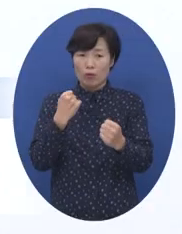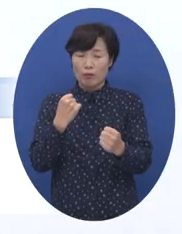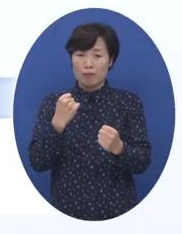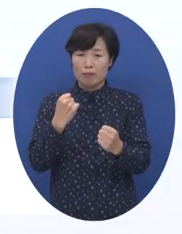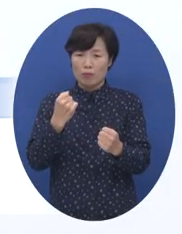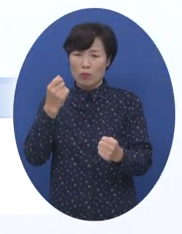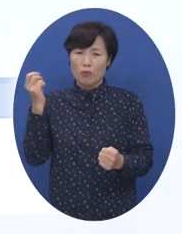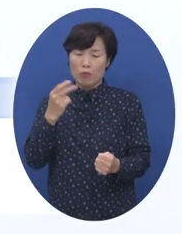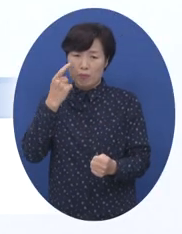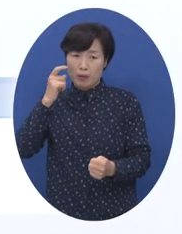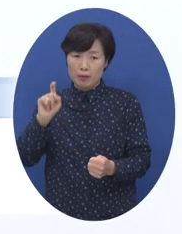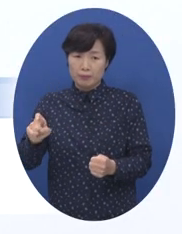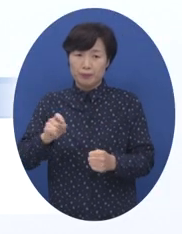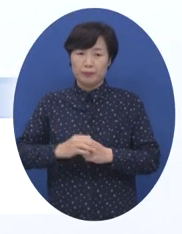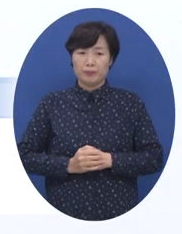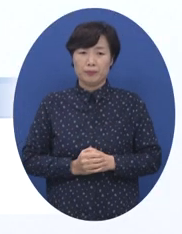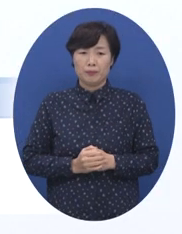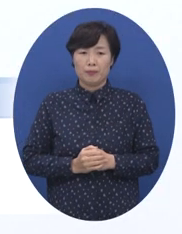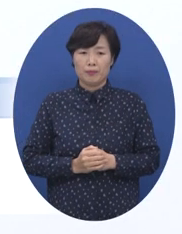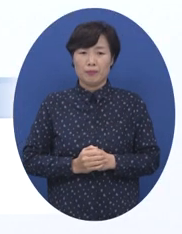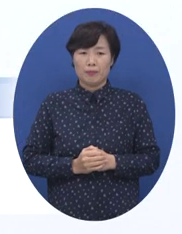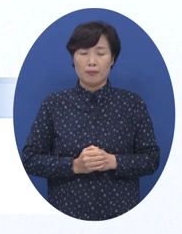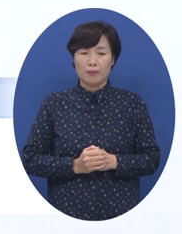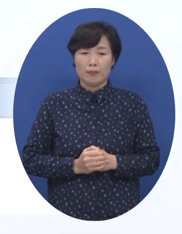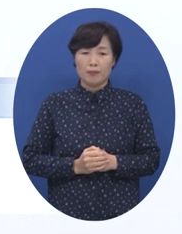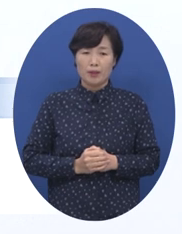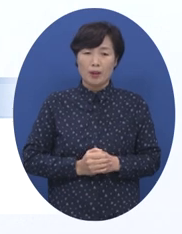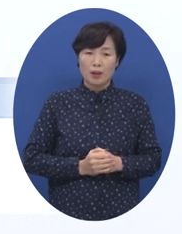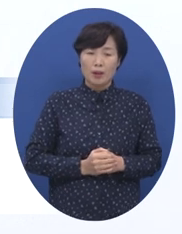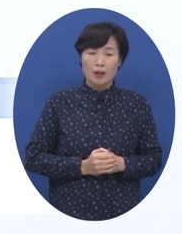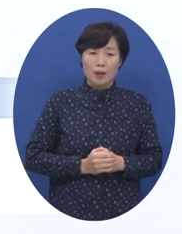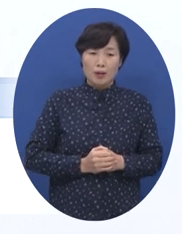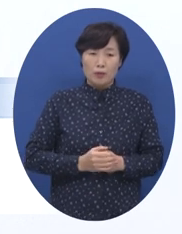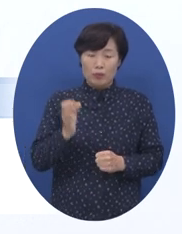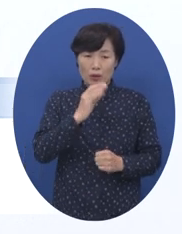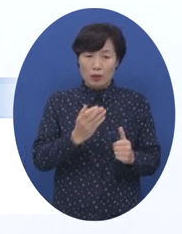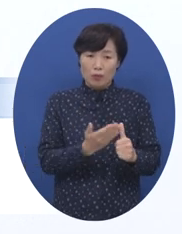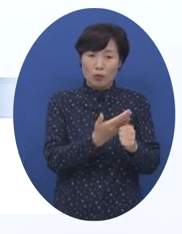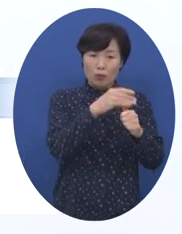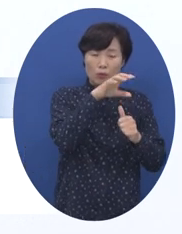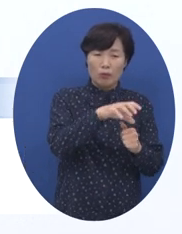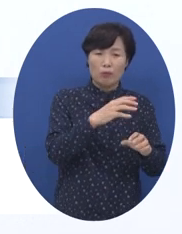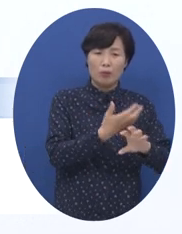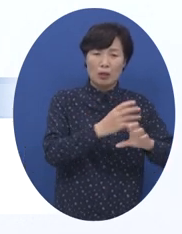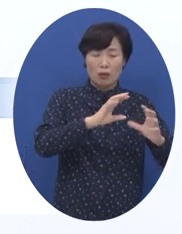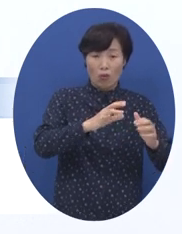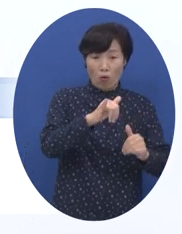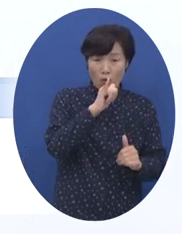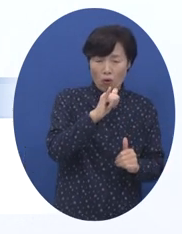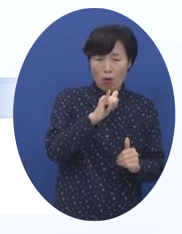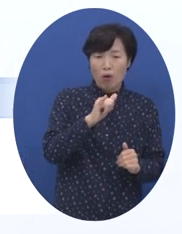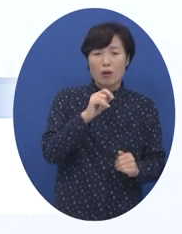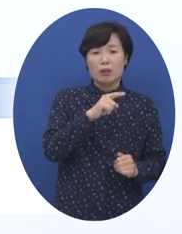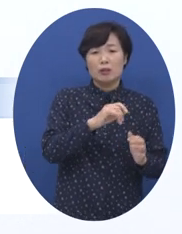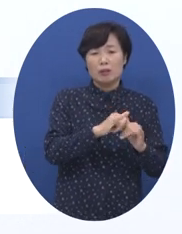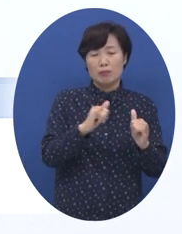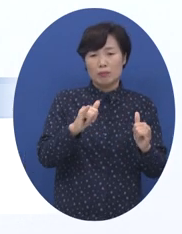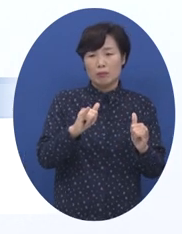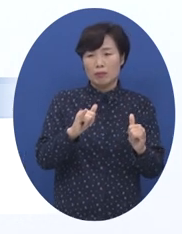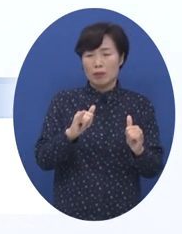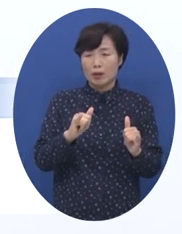계시는 외국인들이 있습니다. 그분들이 검역 절차를 밟지 않은 축산물을 가지고 양돈 농가에 들어갈